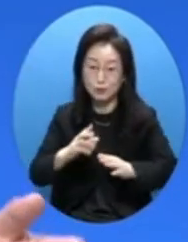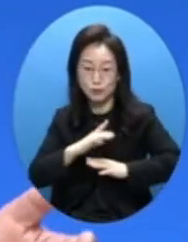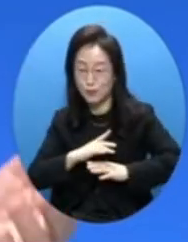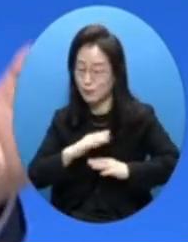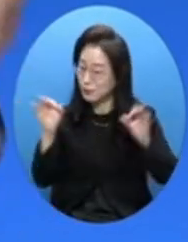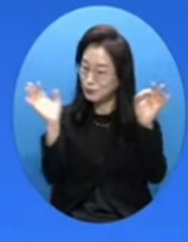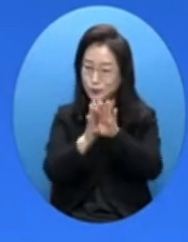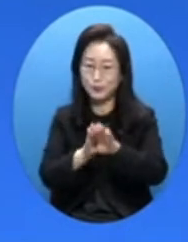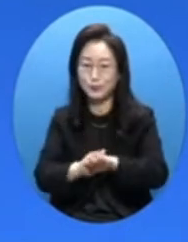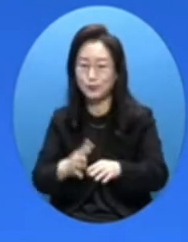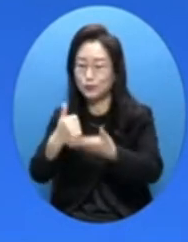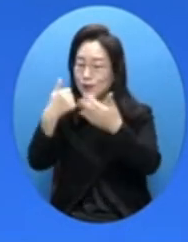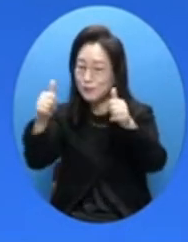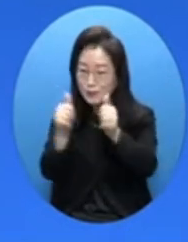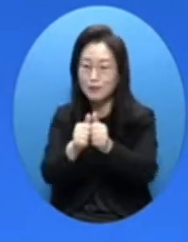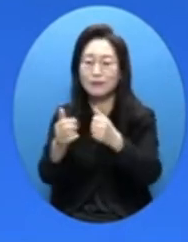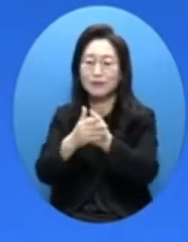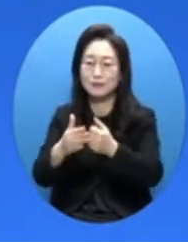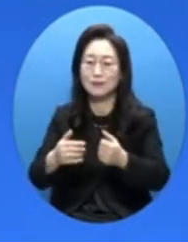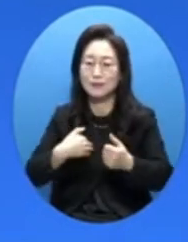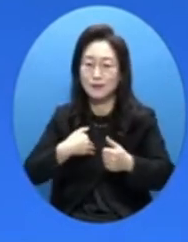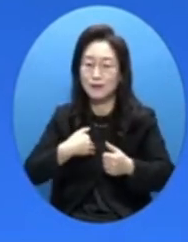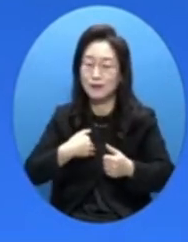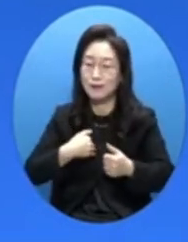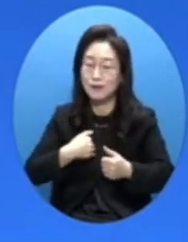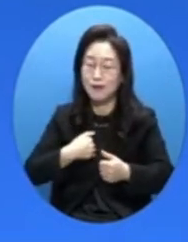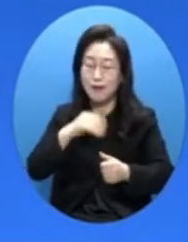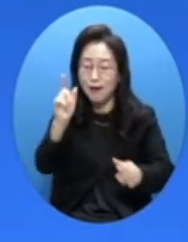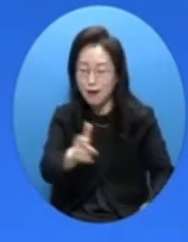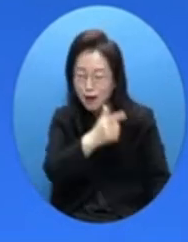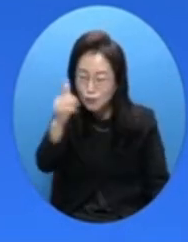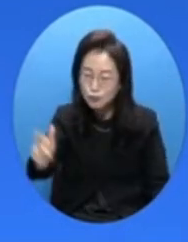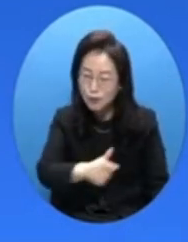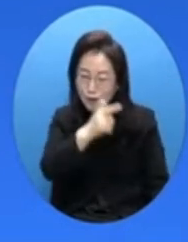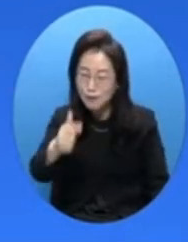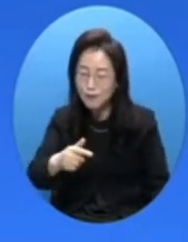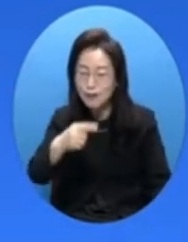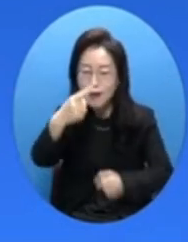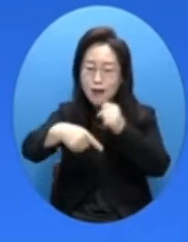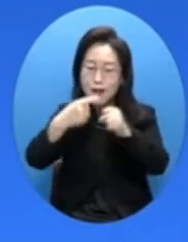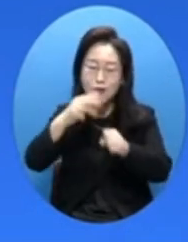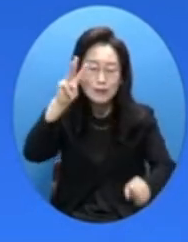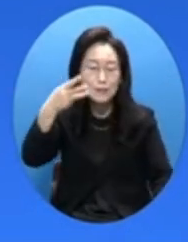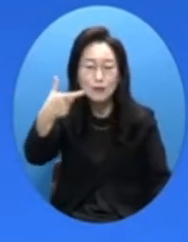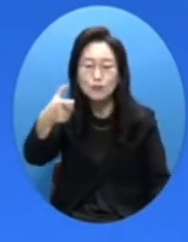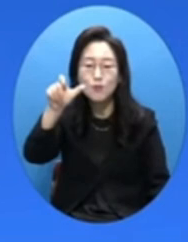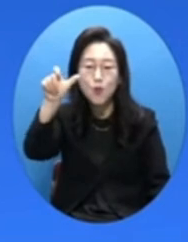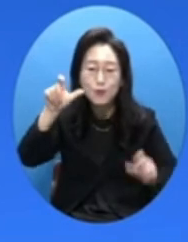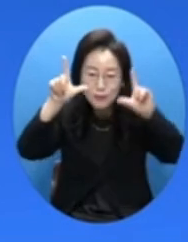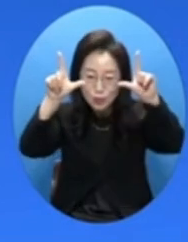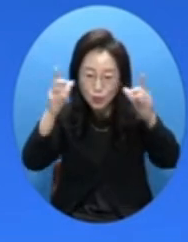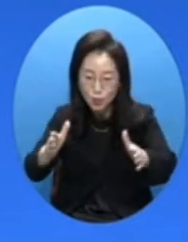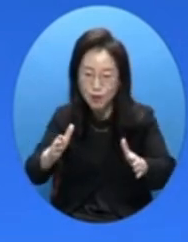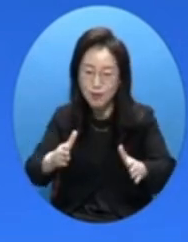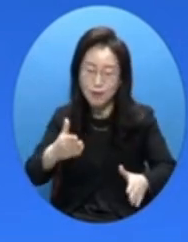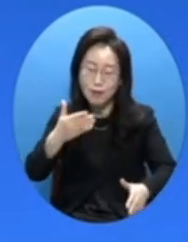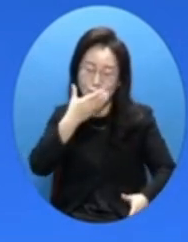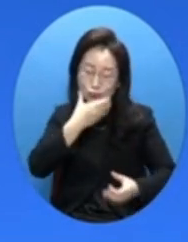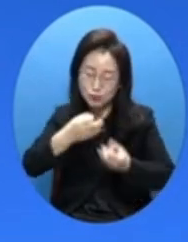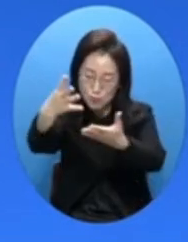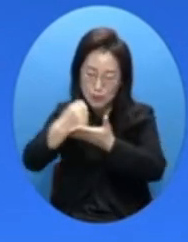떠나가고 주님이 나와 함께 하셔서 내가 받는 하루하루의 1년 360월이 축복의 가나안 땅이 될